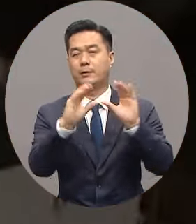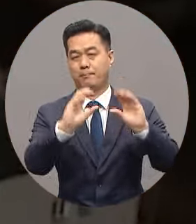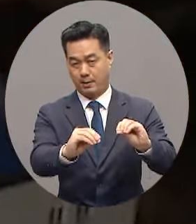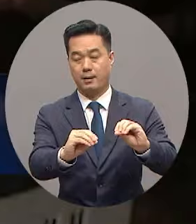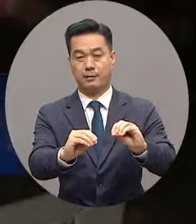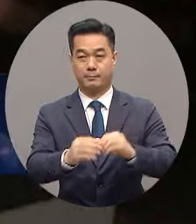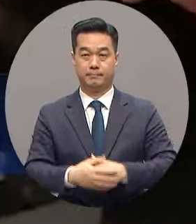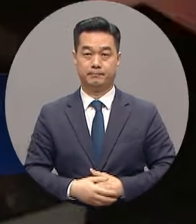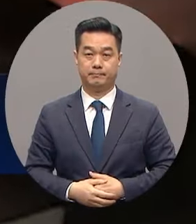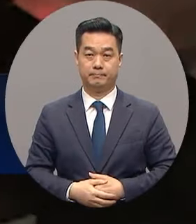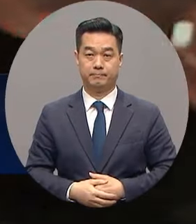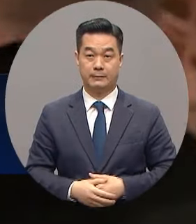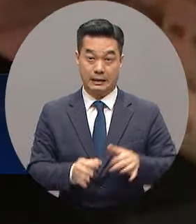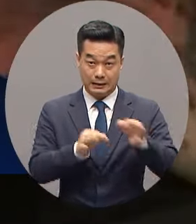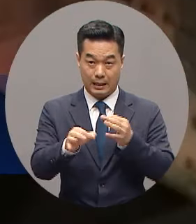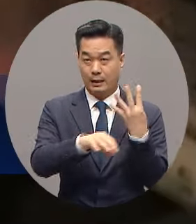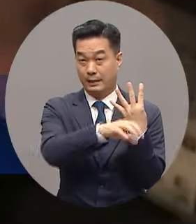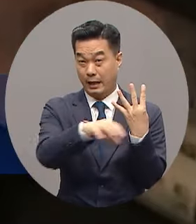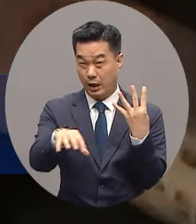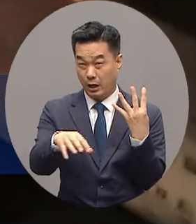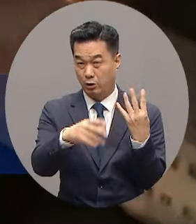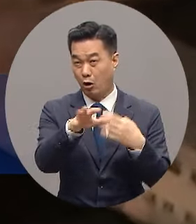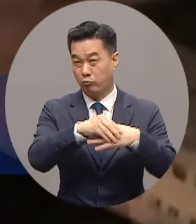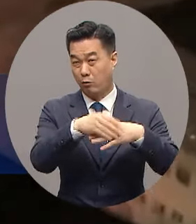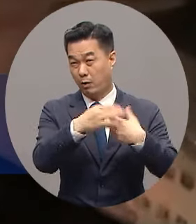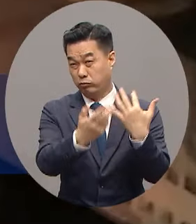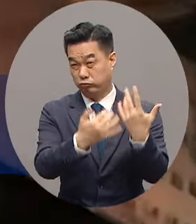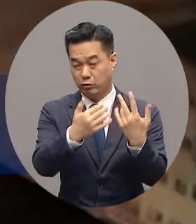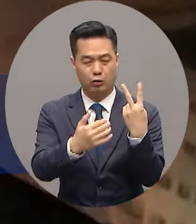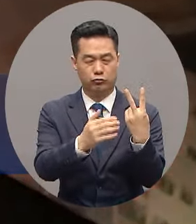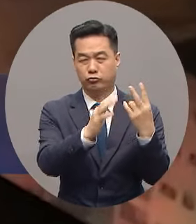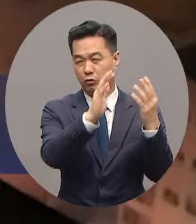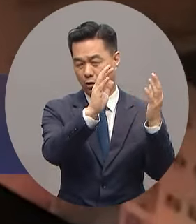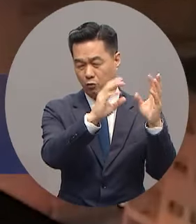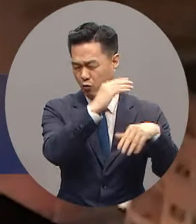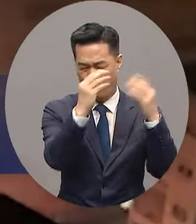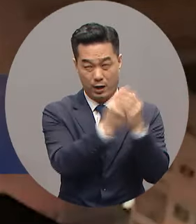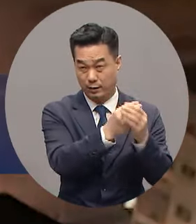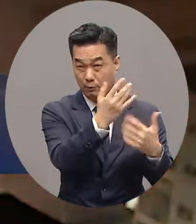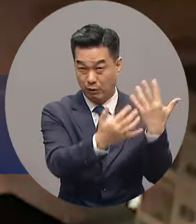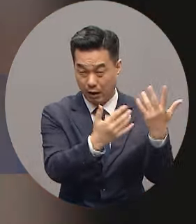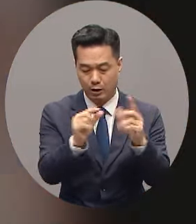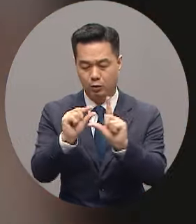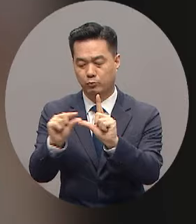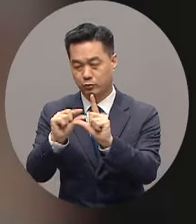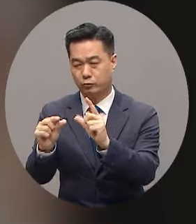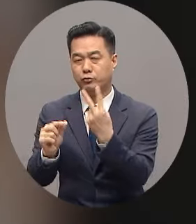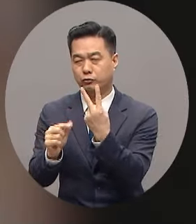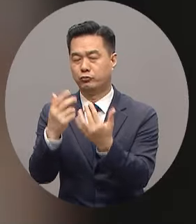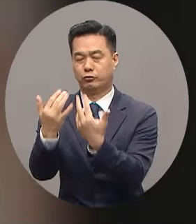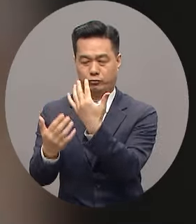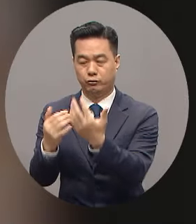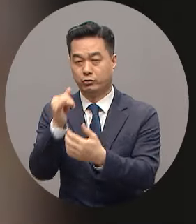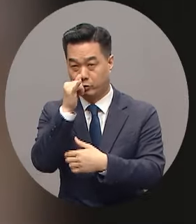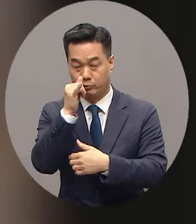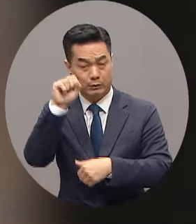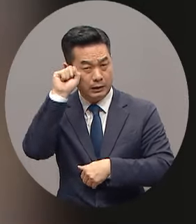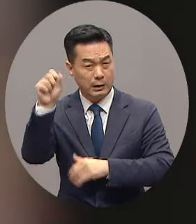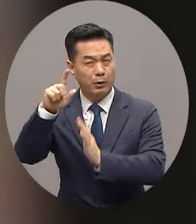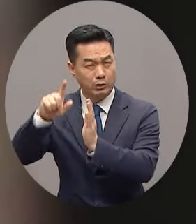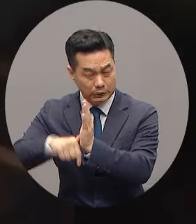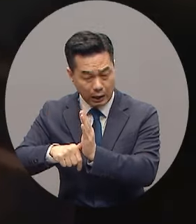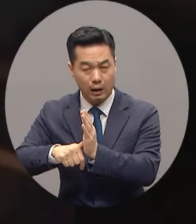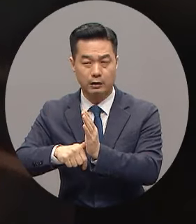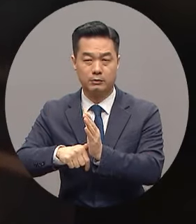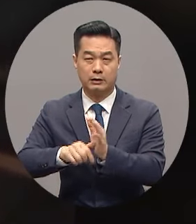상가 4개소에서 불이 붙어서 2개소는 전소가 되고 2개소는 부분적으로 소실된 겁니다. 새벽 시간인데다 상가